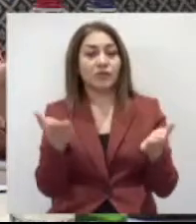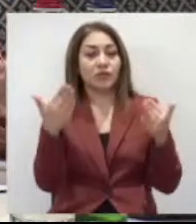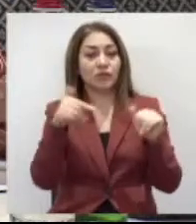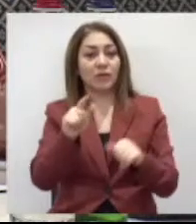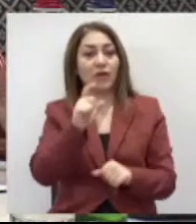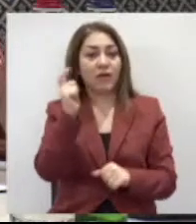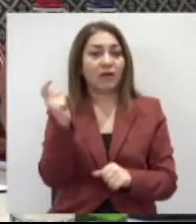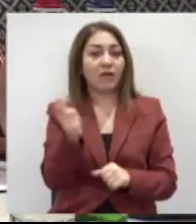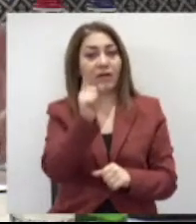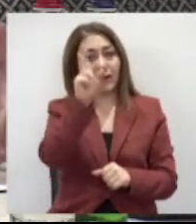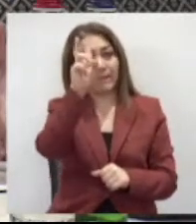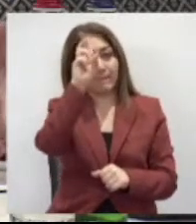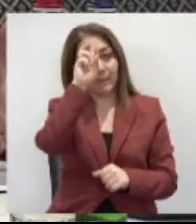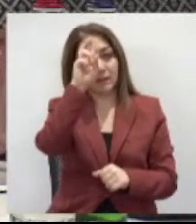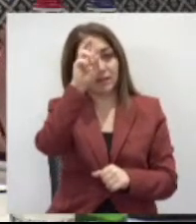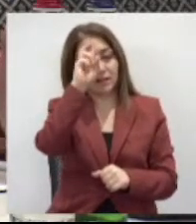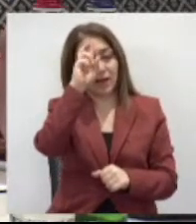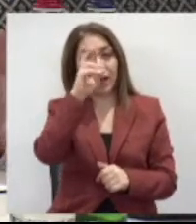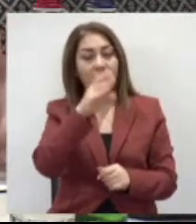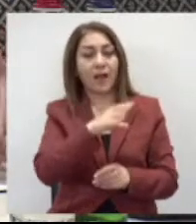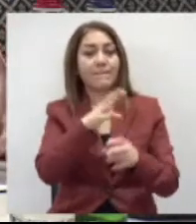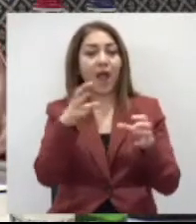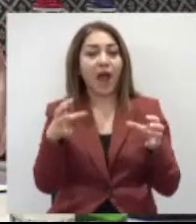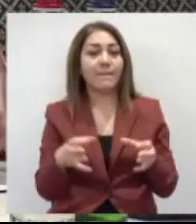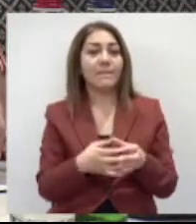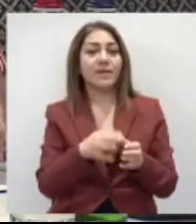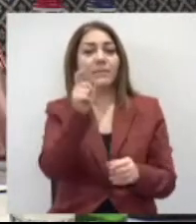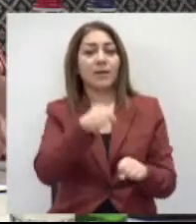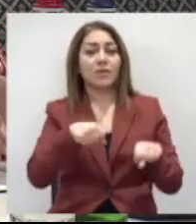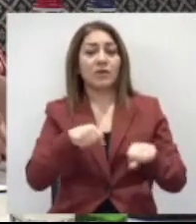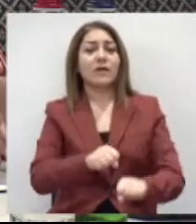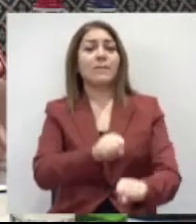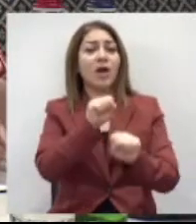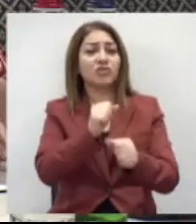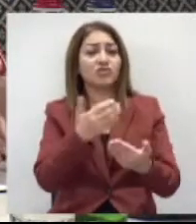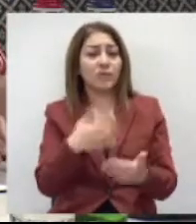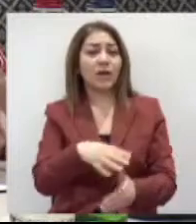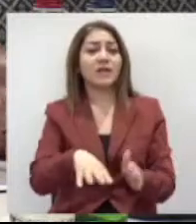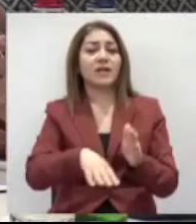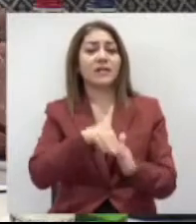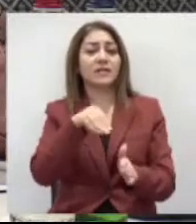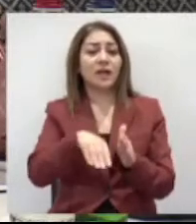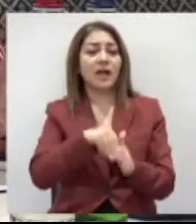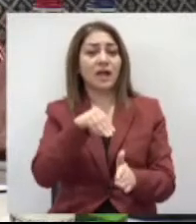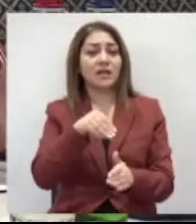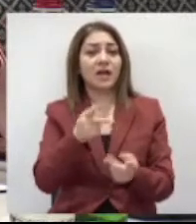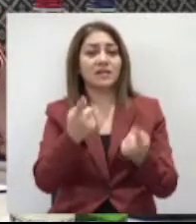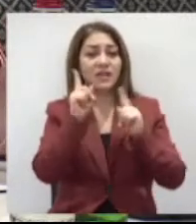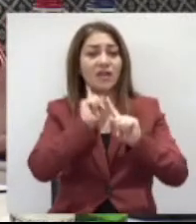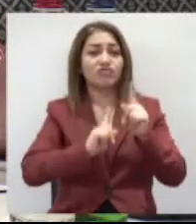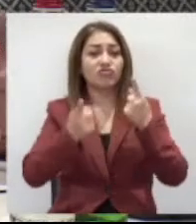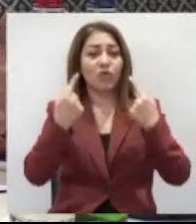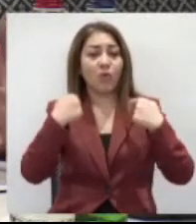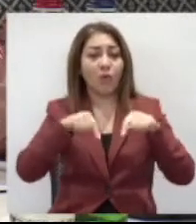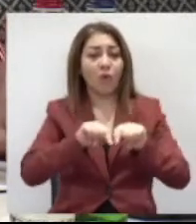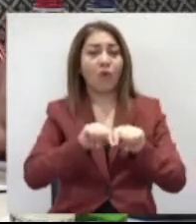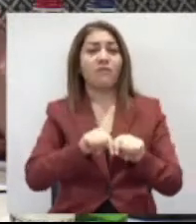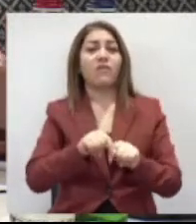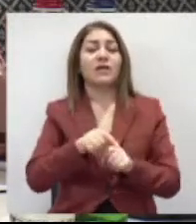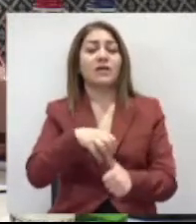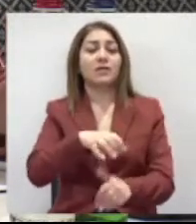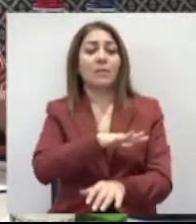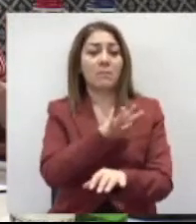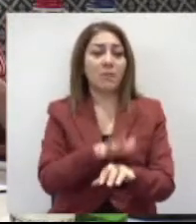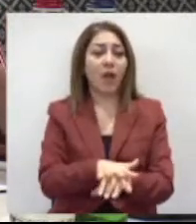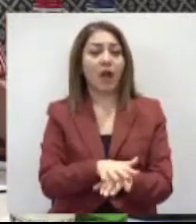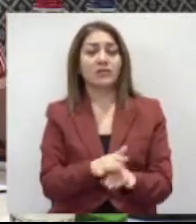անկախ պետական մարմիններին, այսինքն մարդու իրավունքների պաշտպան, կենտրոնական ընտրական հանձնաժողով, կենտրոնական բանկ, հաշվեքննիչ պալատ և